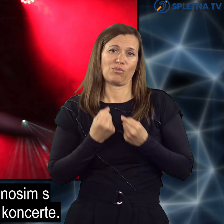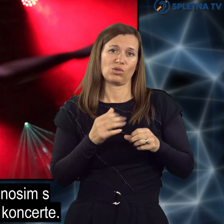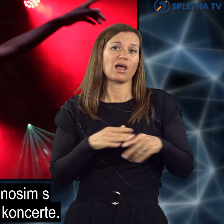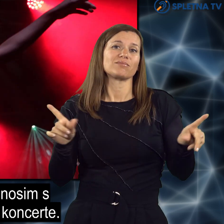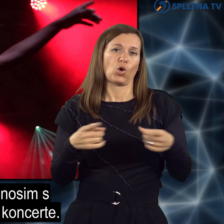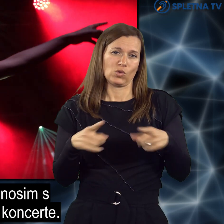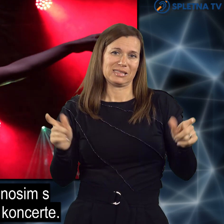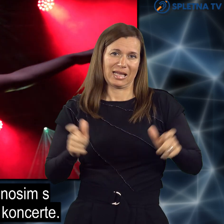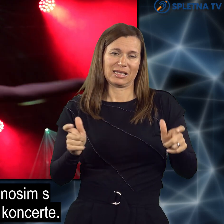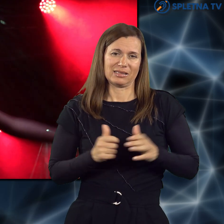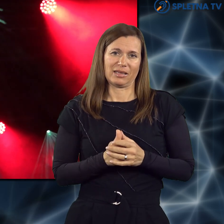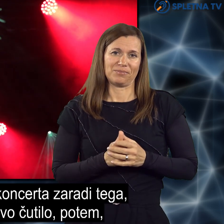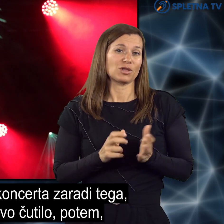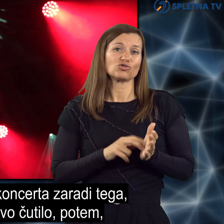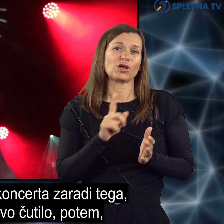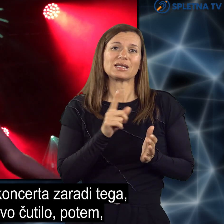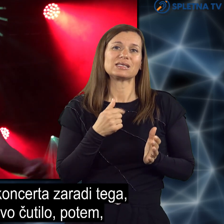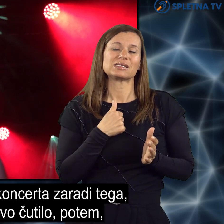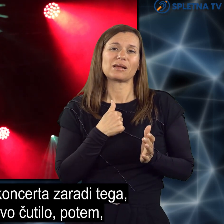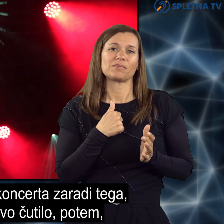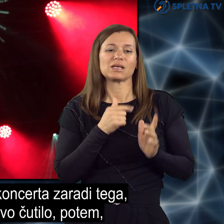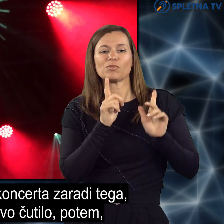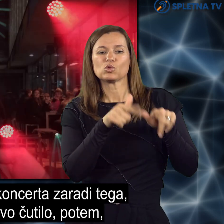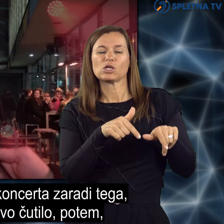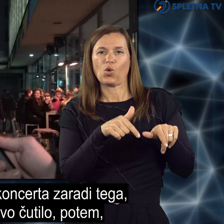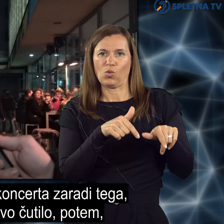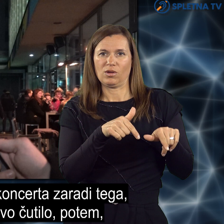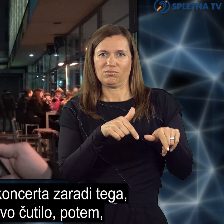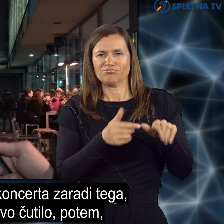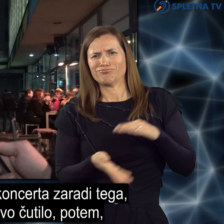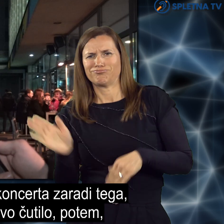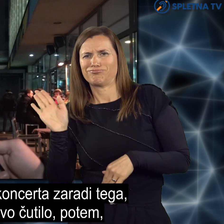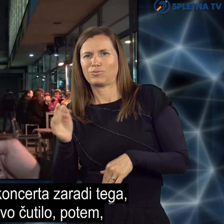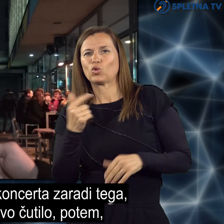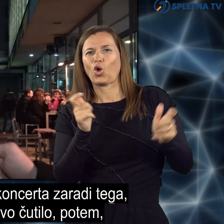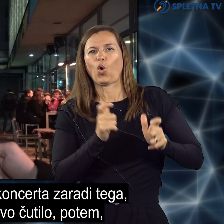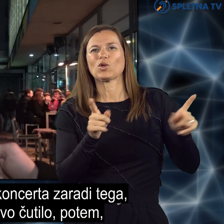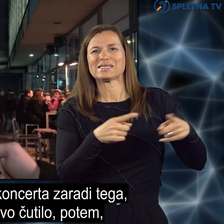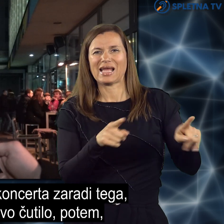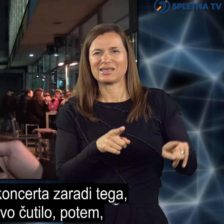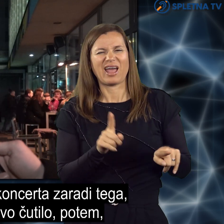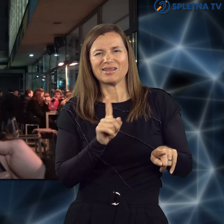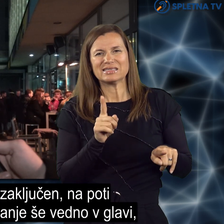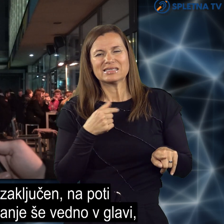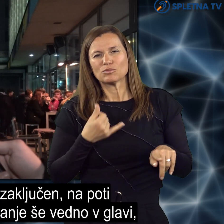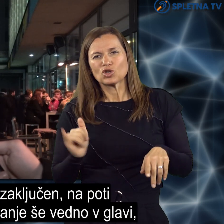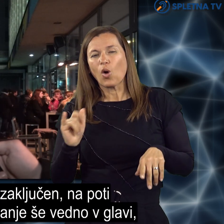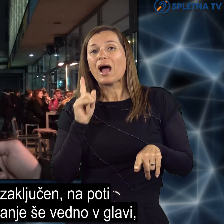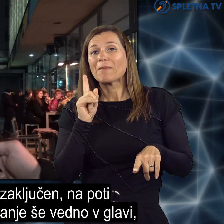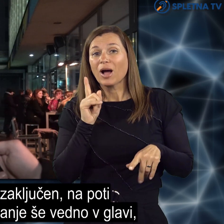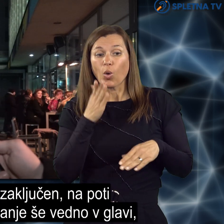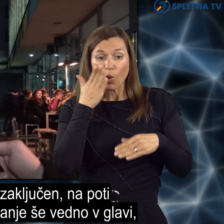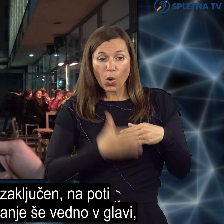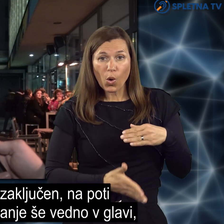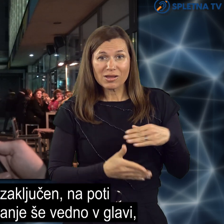koncerte. Nisem še zapustil koncerta, zaradi tega se je pa definitivno čutilo potem, ko je